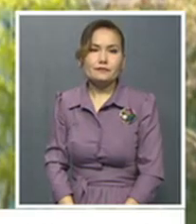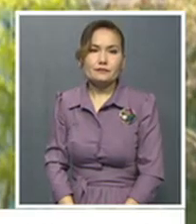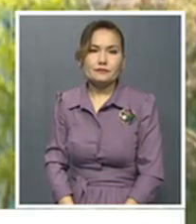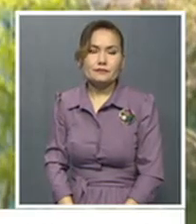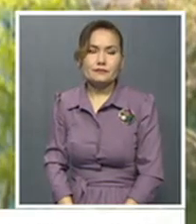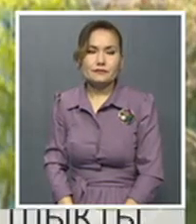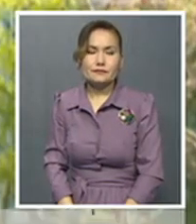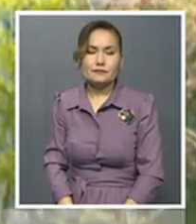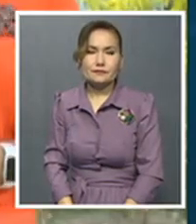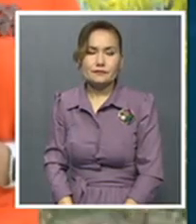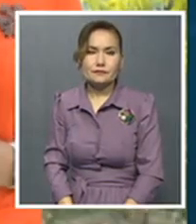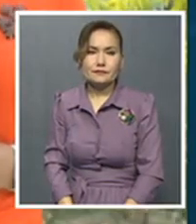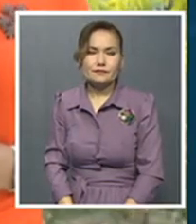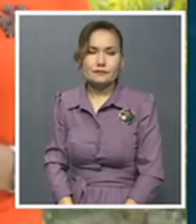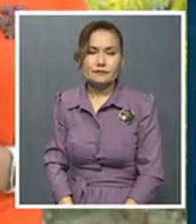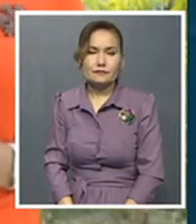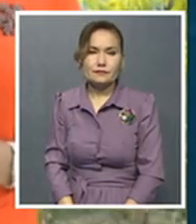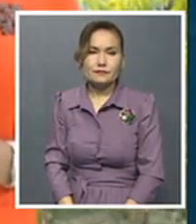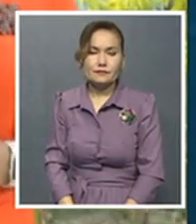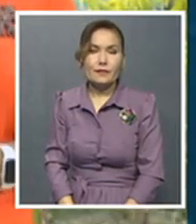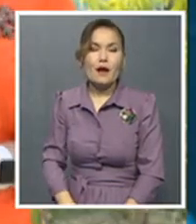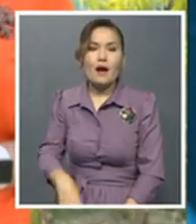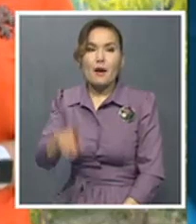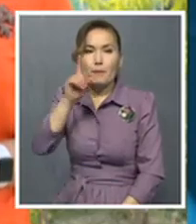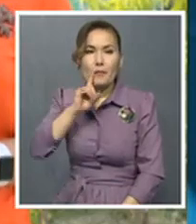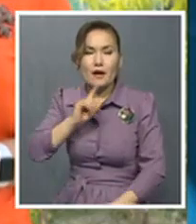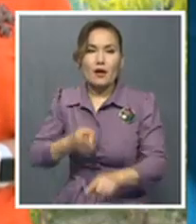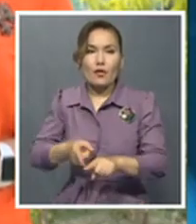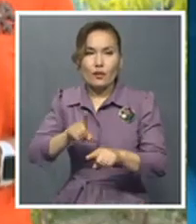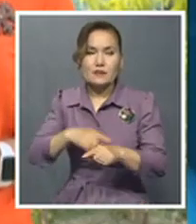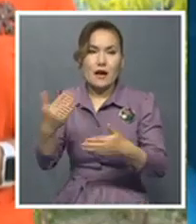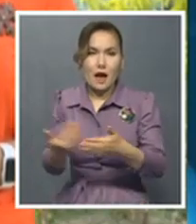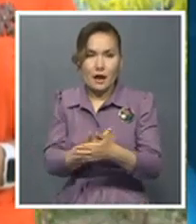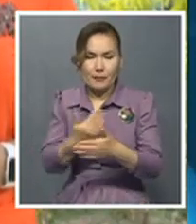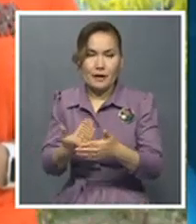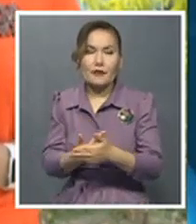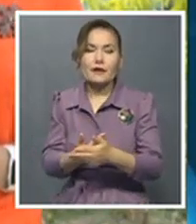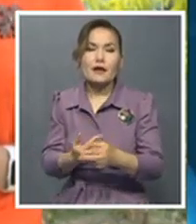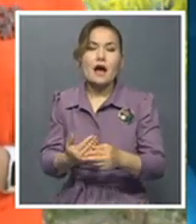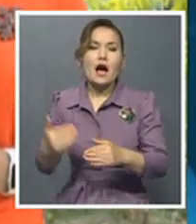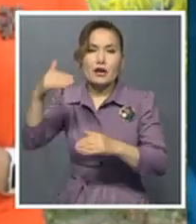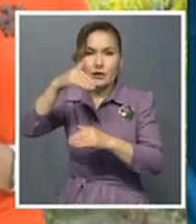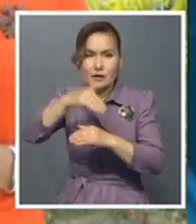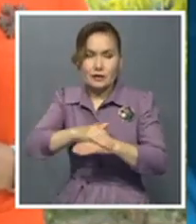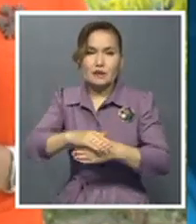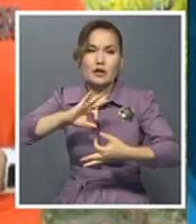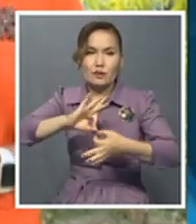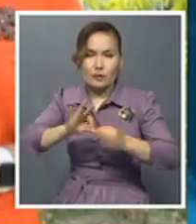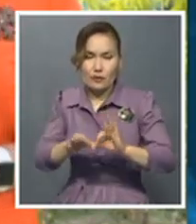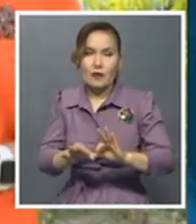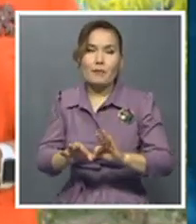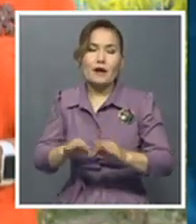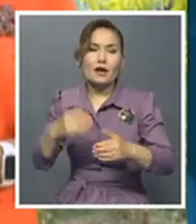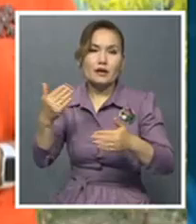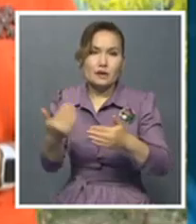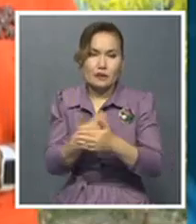әкеліп соқпады. Шерхан, мендегі әзірге ақпарат осы. Бұл оқиғалар жайлы толығырақ кешкі